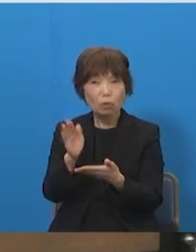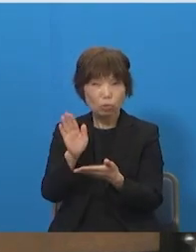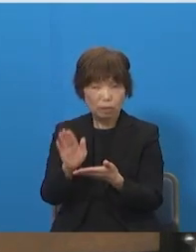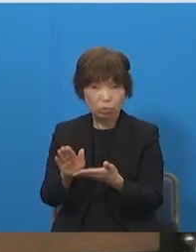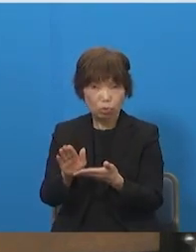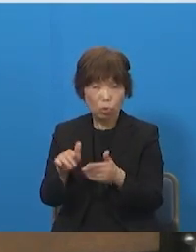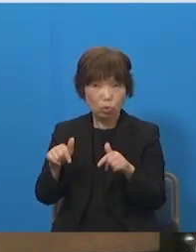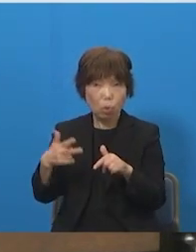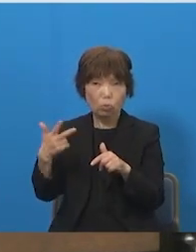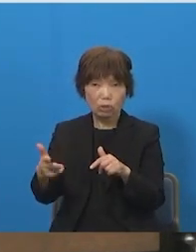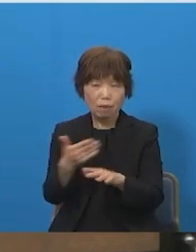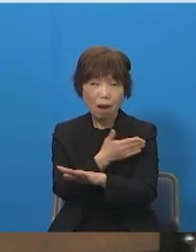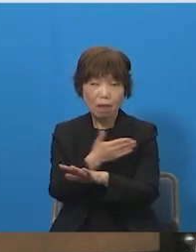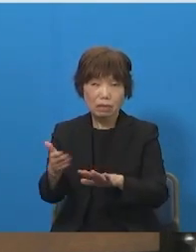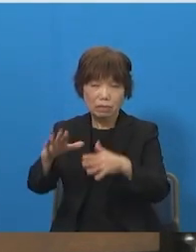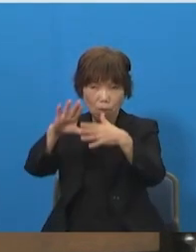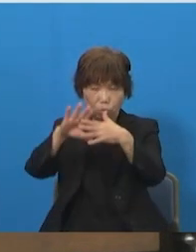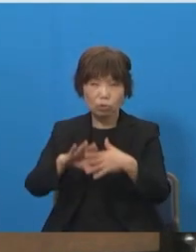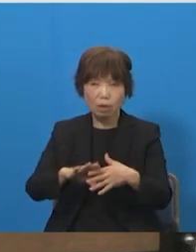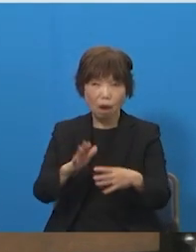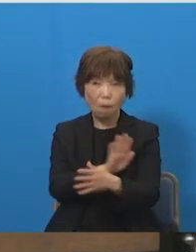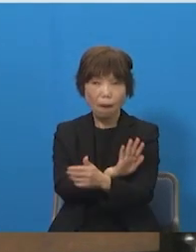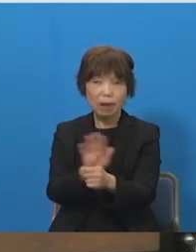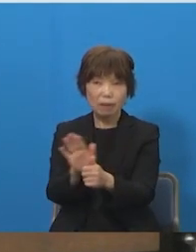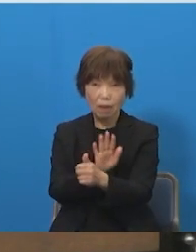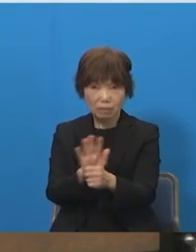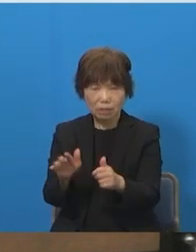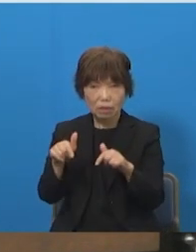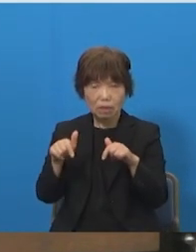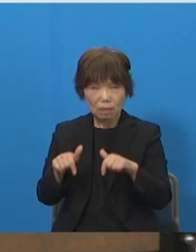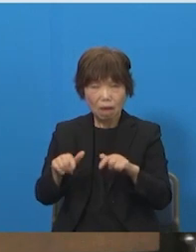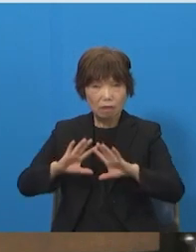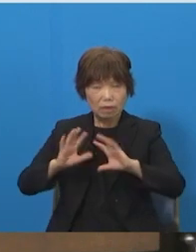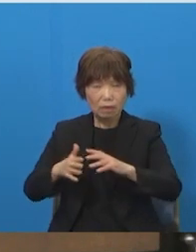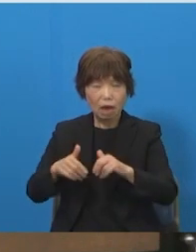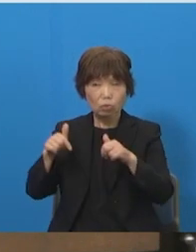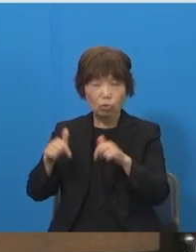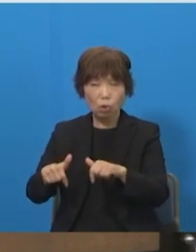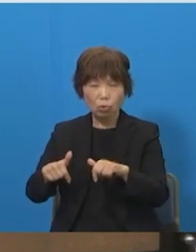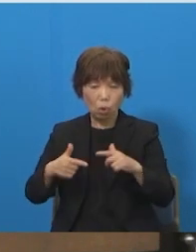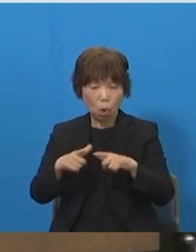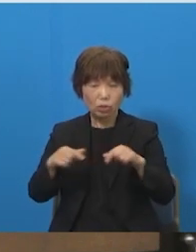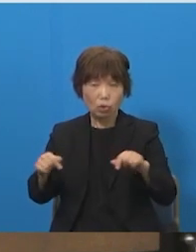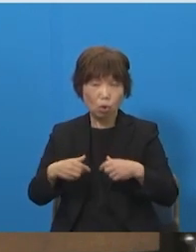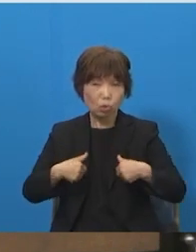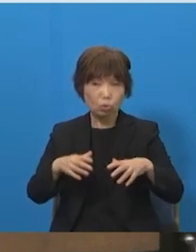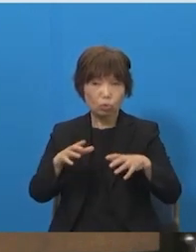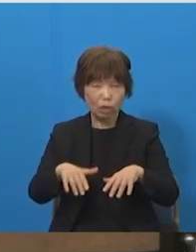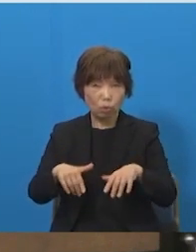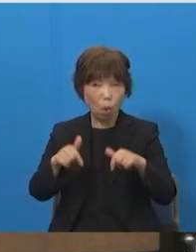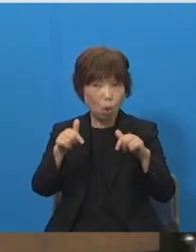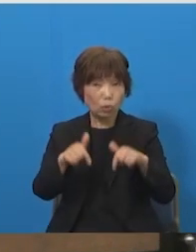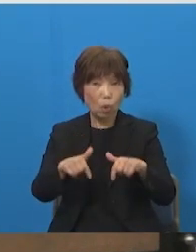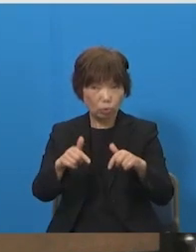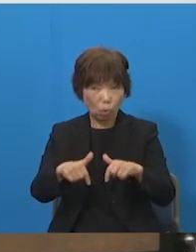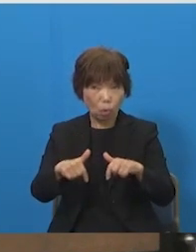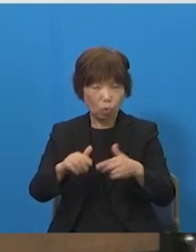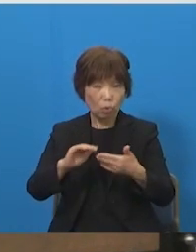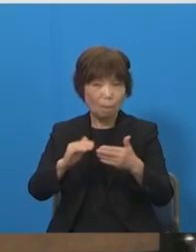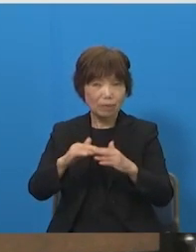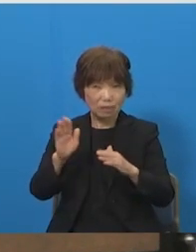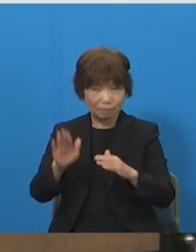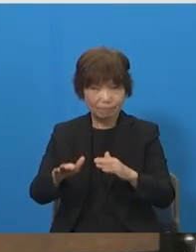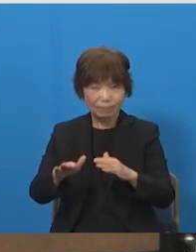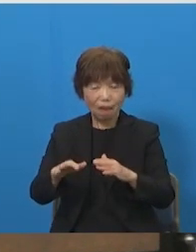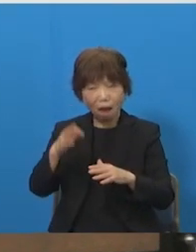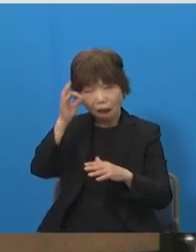本市は歴史的文化を背景に、世界の京都、日本のふるさと京都を評される都市であり、観光